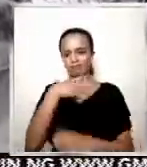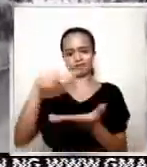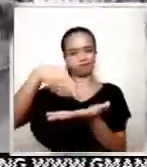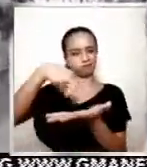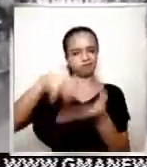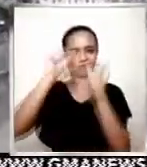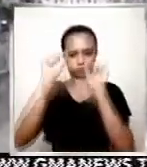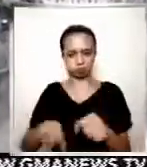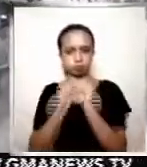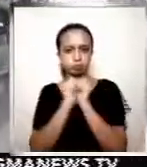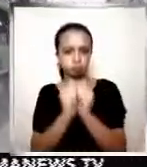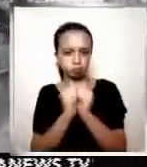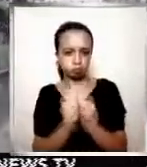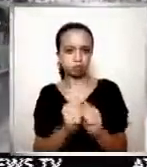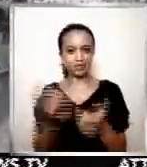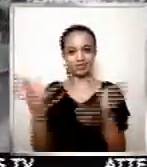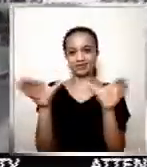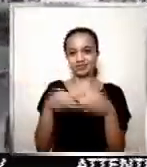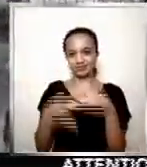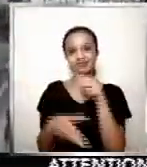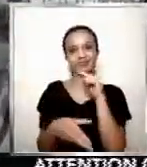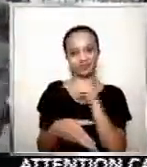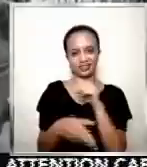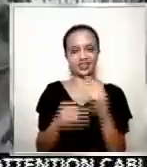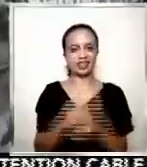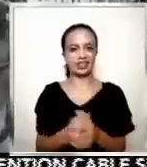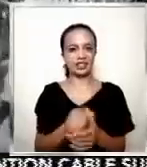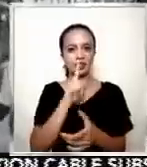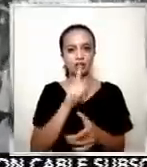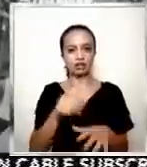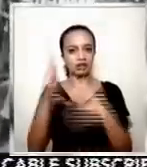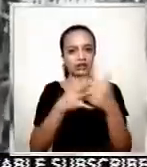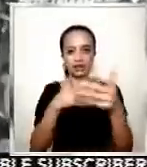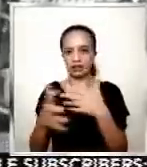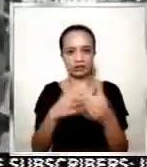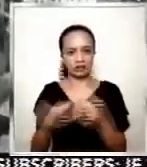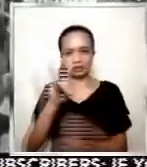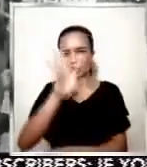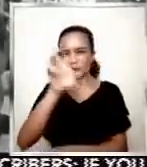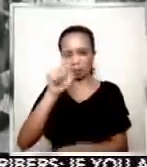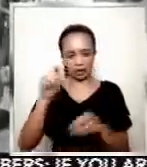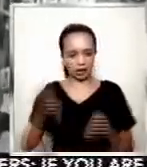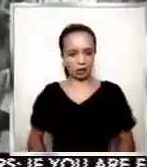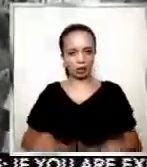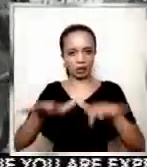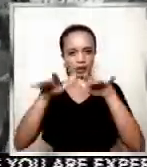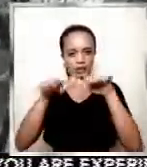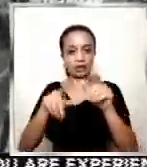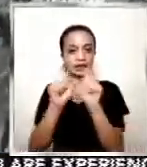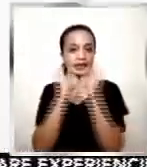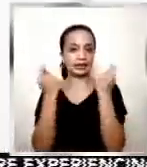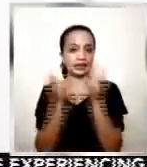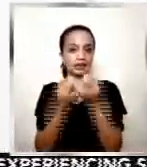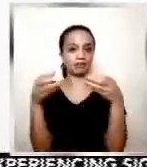sa grupong ito na basang-basa sa baha. Team Kabuhe kung tawagin nila ang kanilang